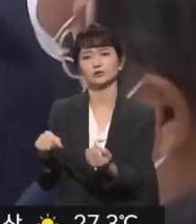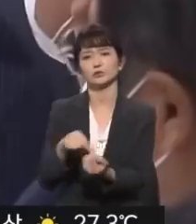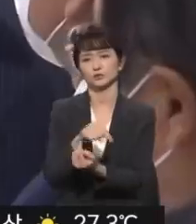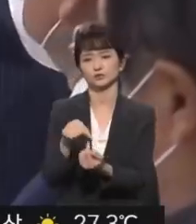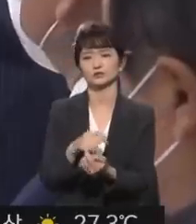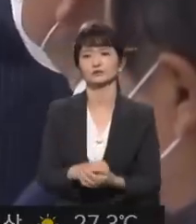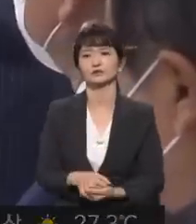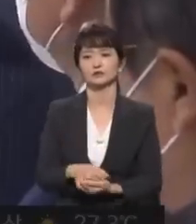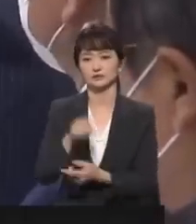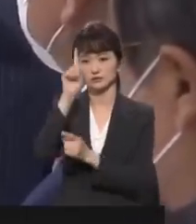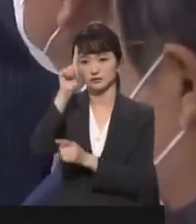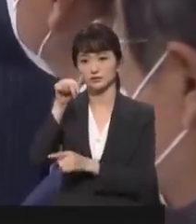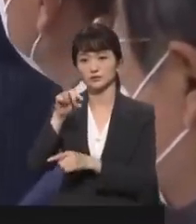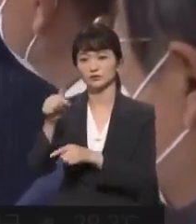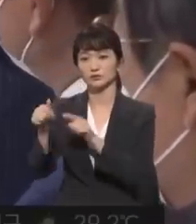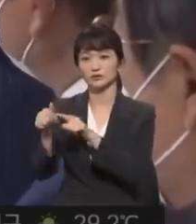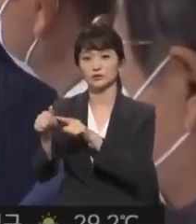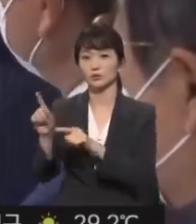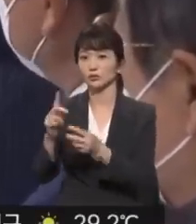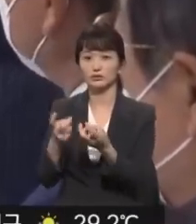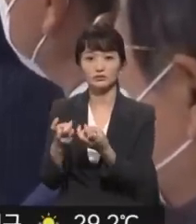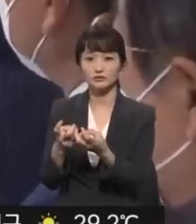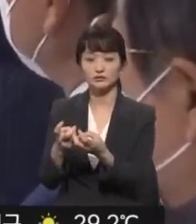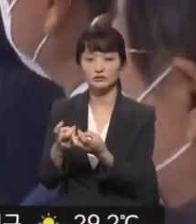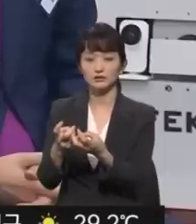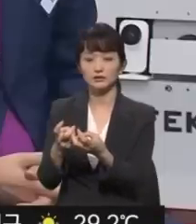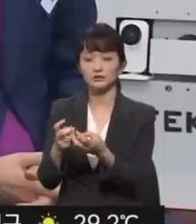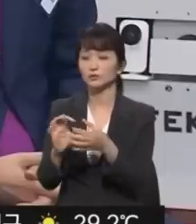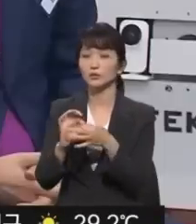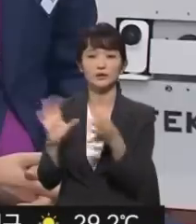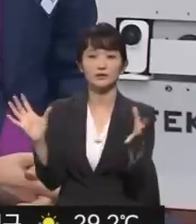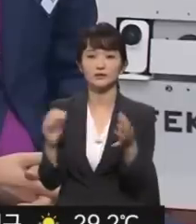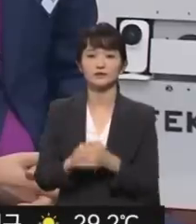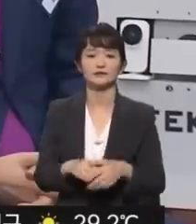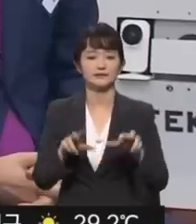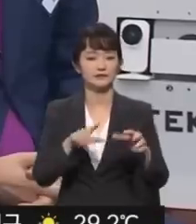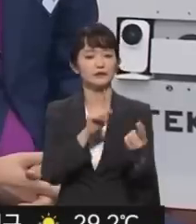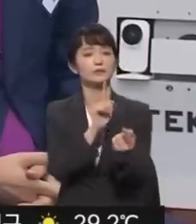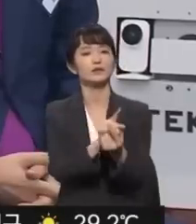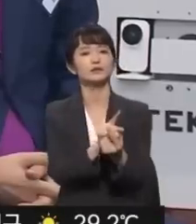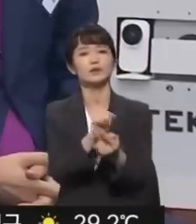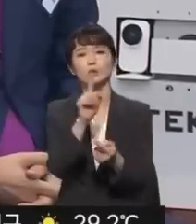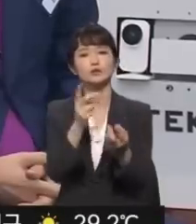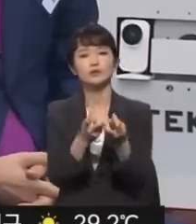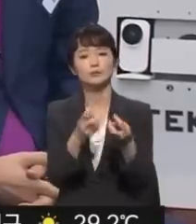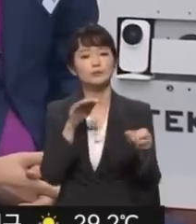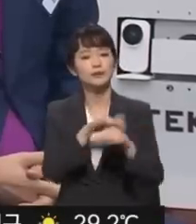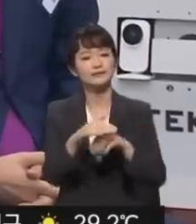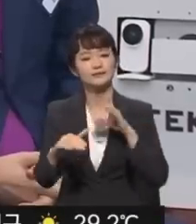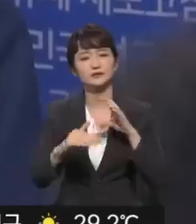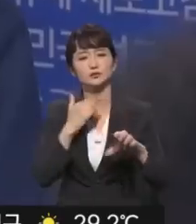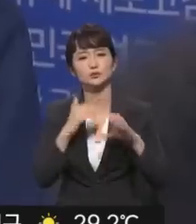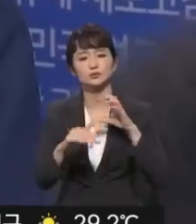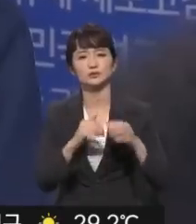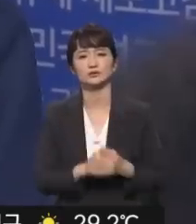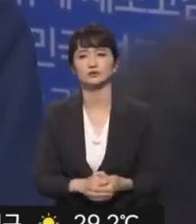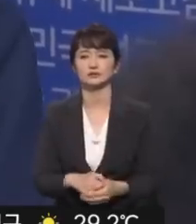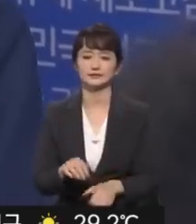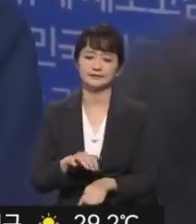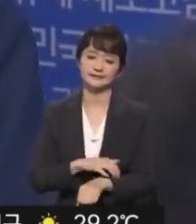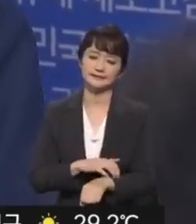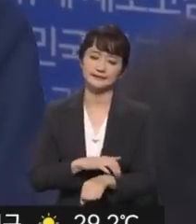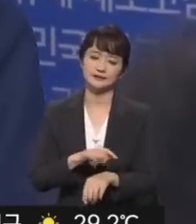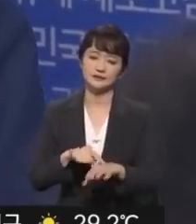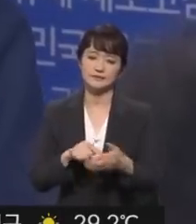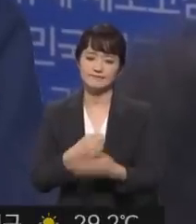돼 이준석 대표를 어떻게 하시는 것을 떠나서 이제라도 만나든 아니면 어떤 방식을 소통을 하던 간에 불편한 감정